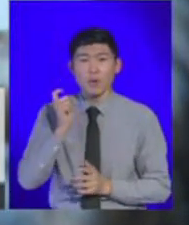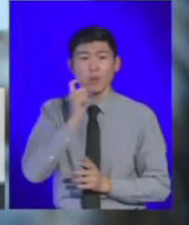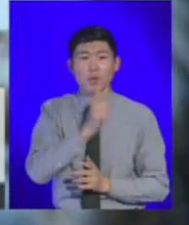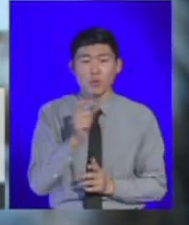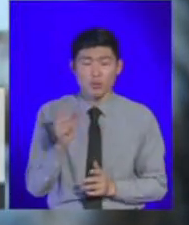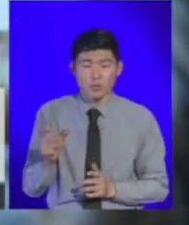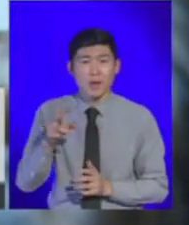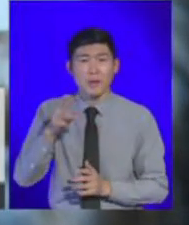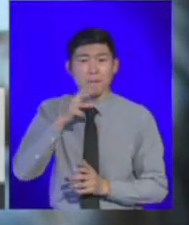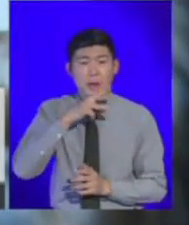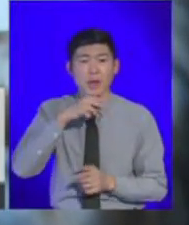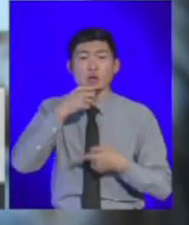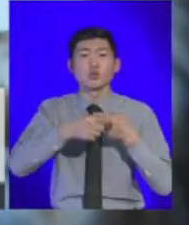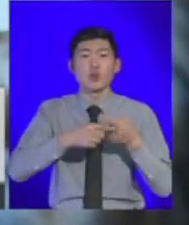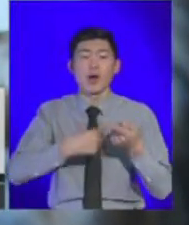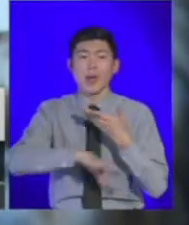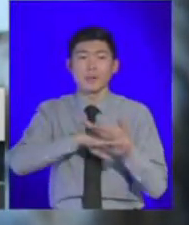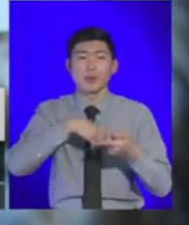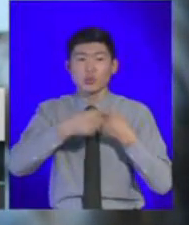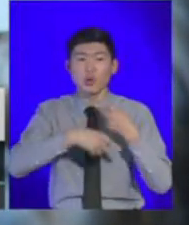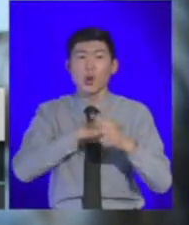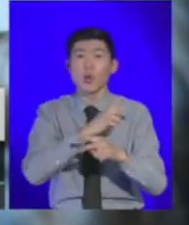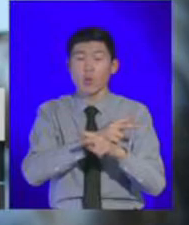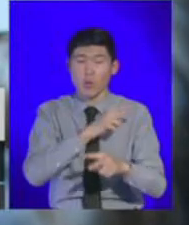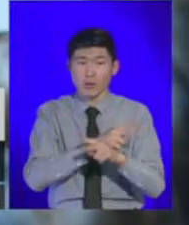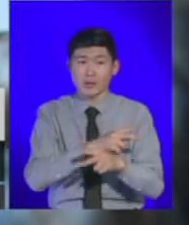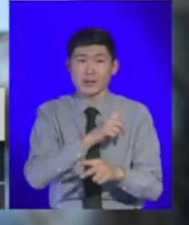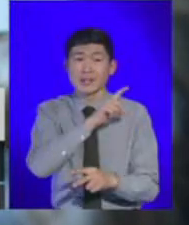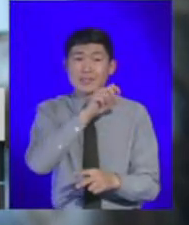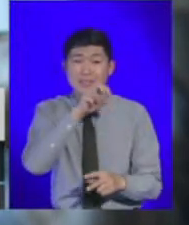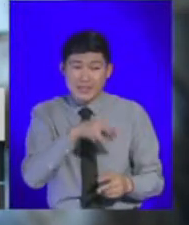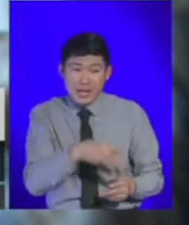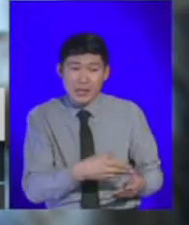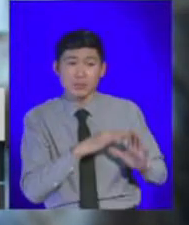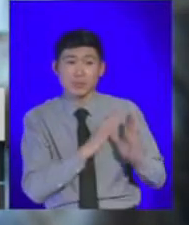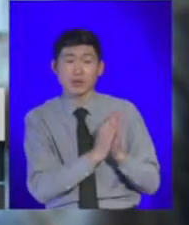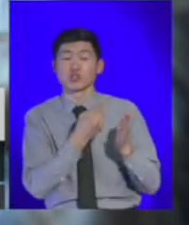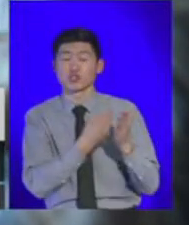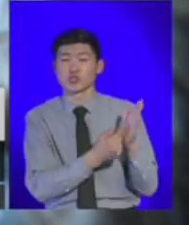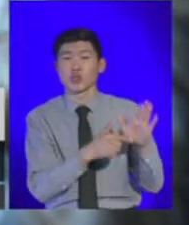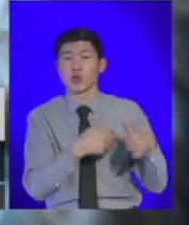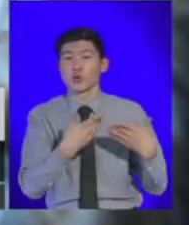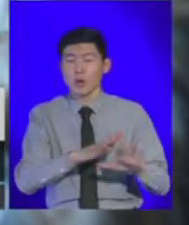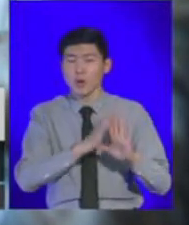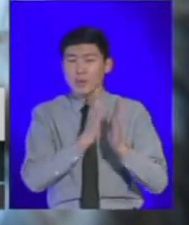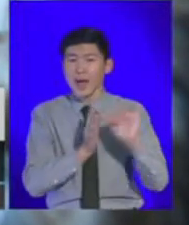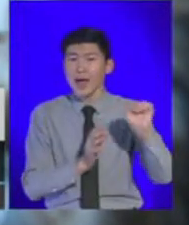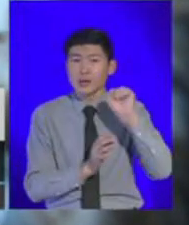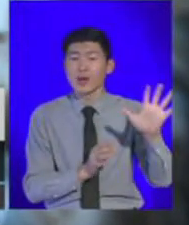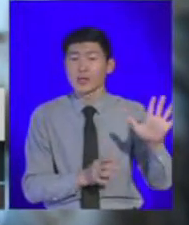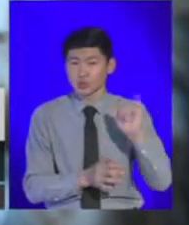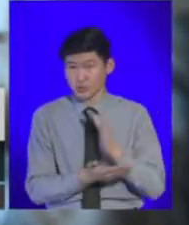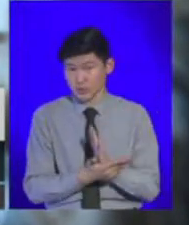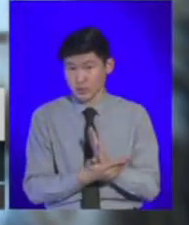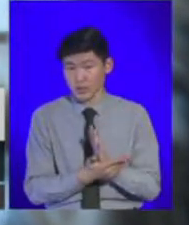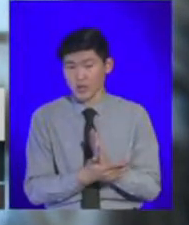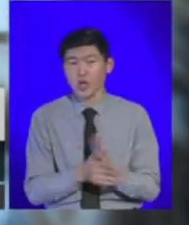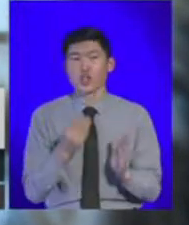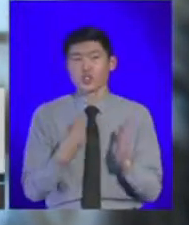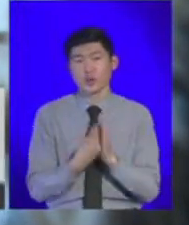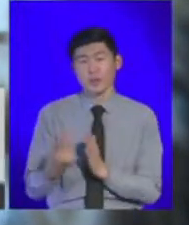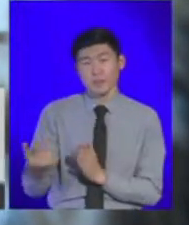хувь хүний мэдээллийн тухай хамгаалах тухай хуулиудын энэ залтуудыг би жишээ нь яах гэдэг ийм асуулт асууж байгаа. За тэгэхээр одоо бит хоёрын